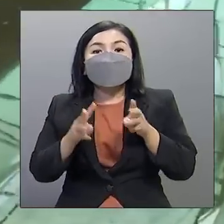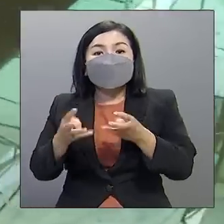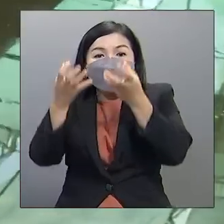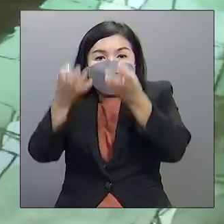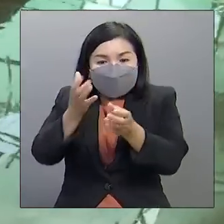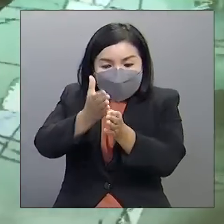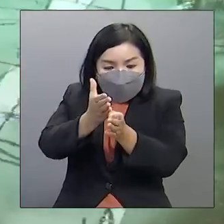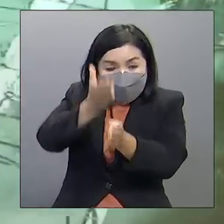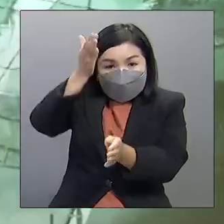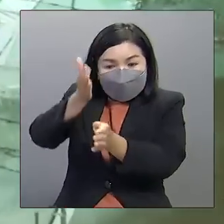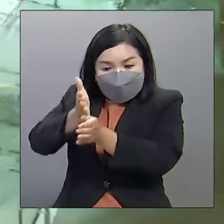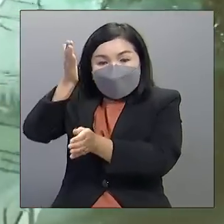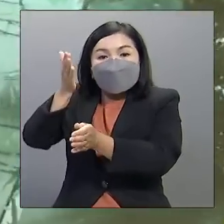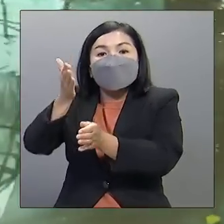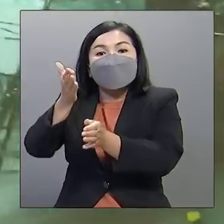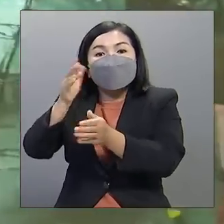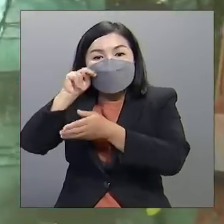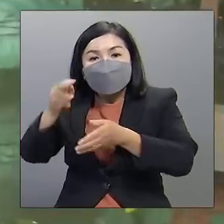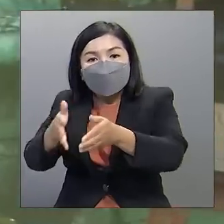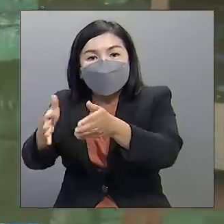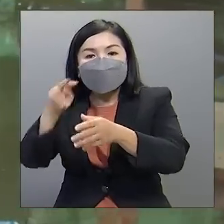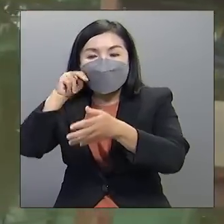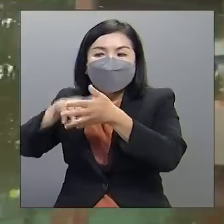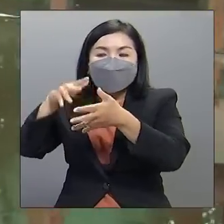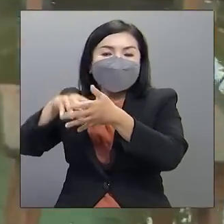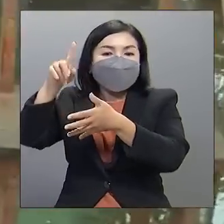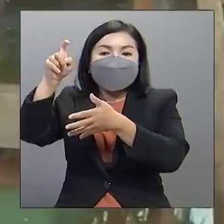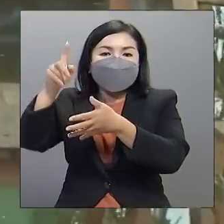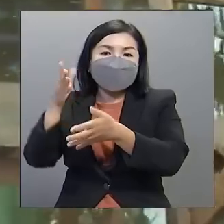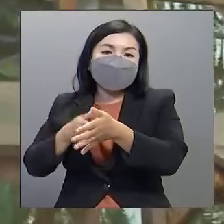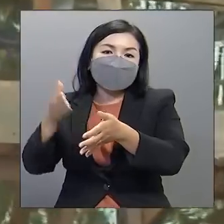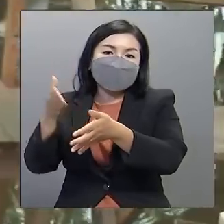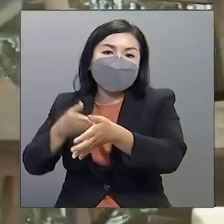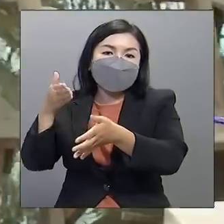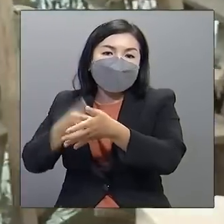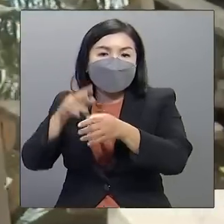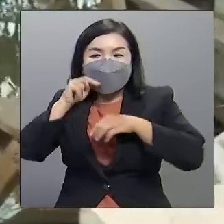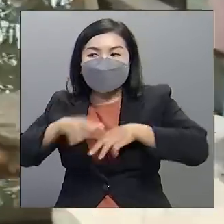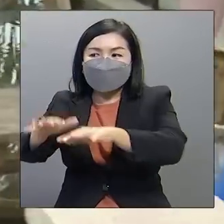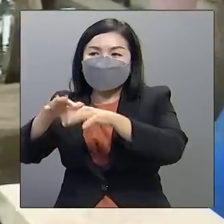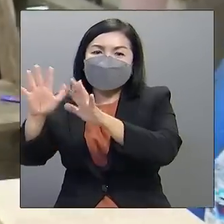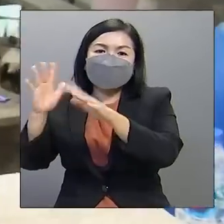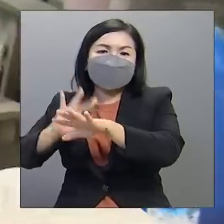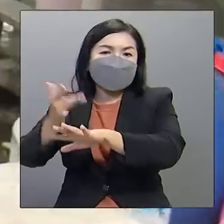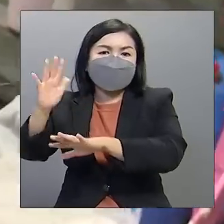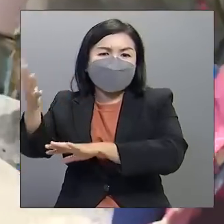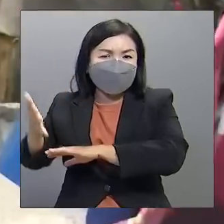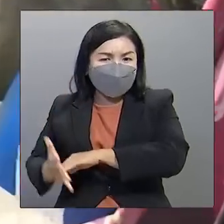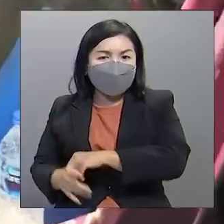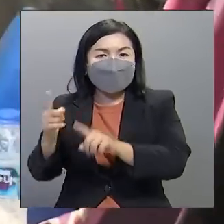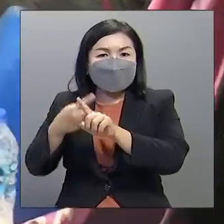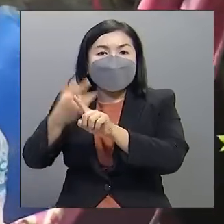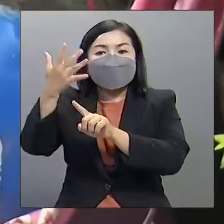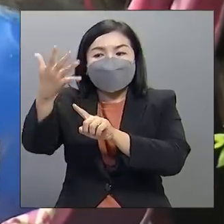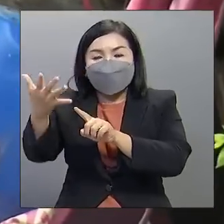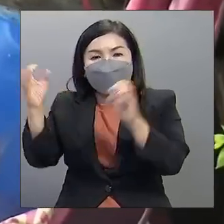และปัญหาผักตบชวาทำให้น้ำระบายได้ช้าและไม่มีทางให้น้ำไหลไปตามคลองรวมถึงที่ผ่านมากว่า5เดือนก็